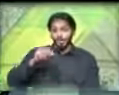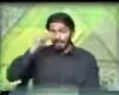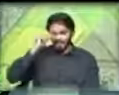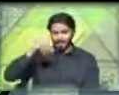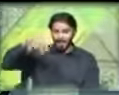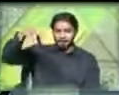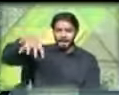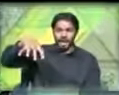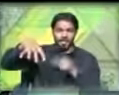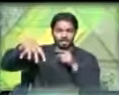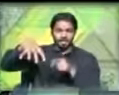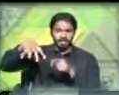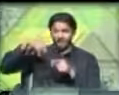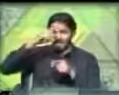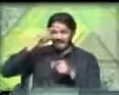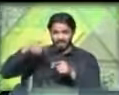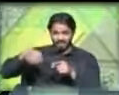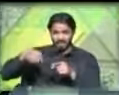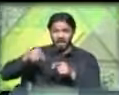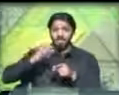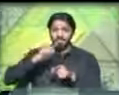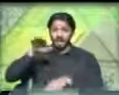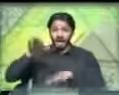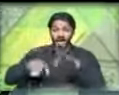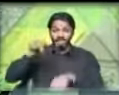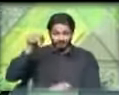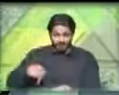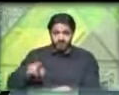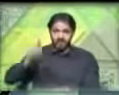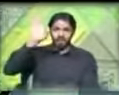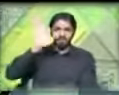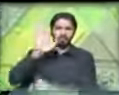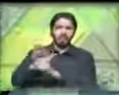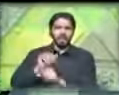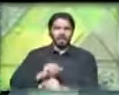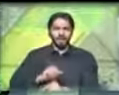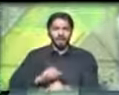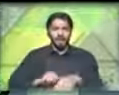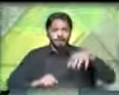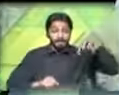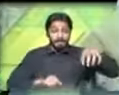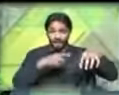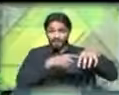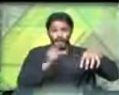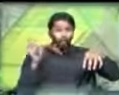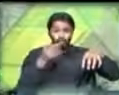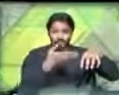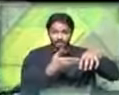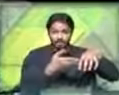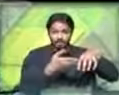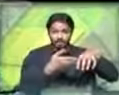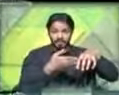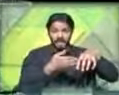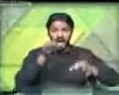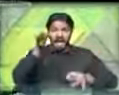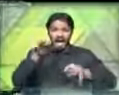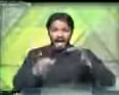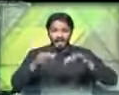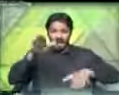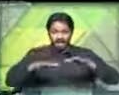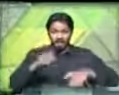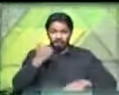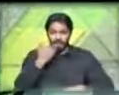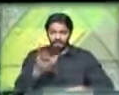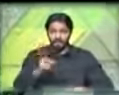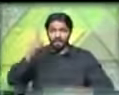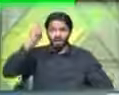الظالمة وإن كانت مسلمة. فالدنيا تدوم مع العدل والكفر، ولا تدوم مع